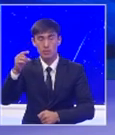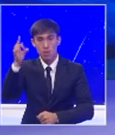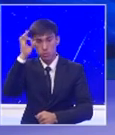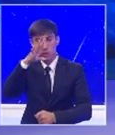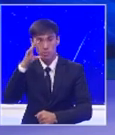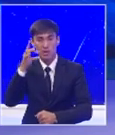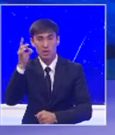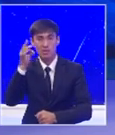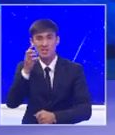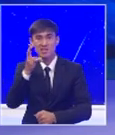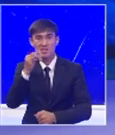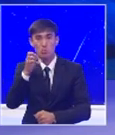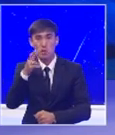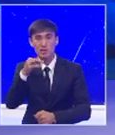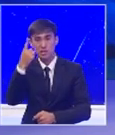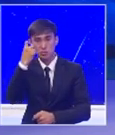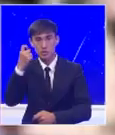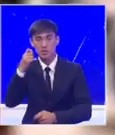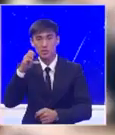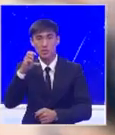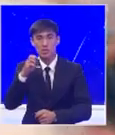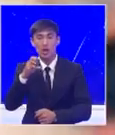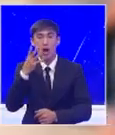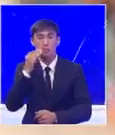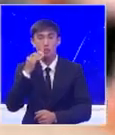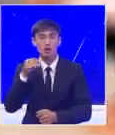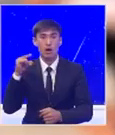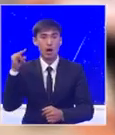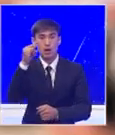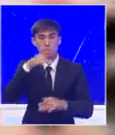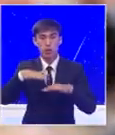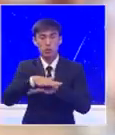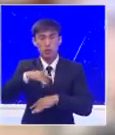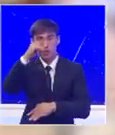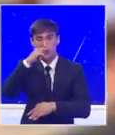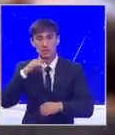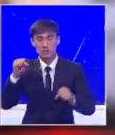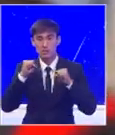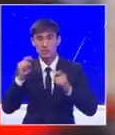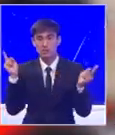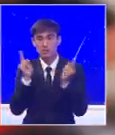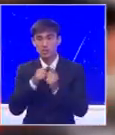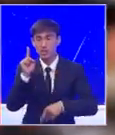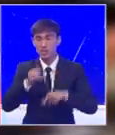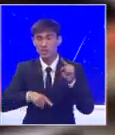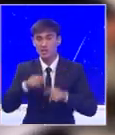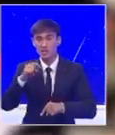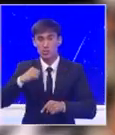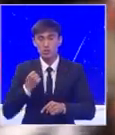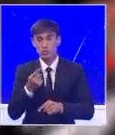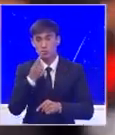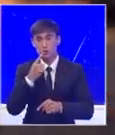Нилом Магни, сообщает закон.кз. В алматинском аэропорту казахстанского спортсмена встречали родные и близкие